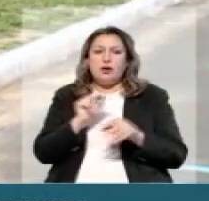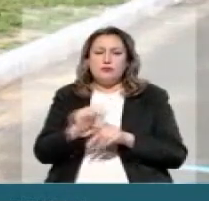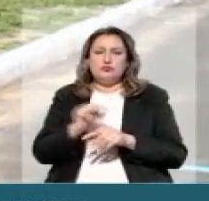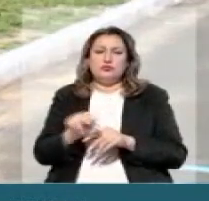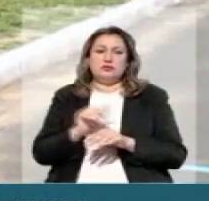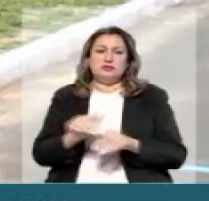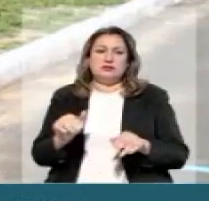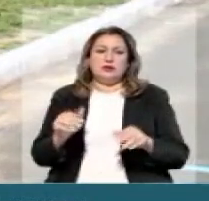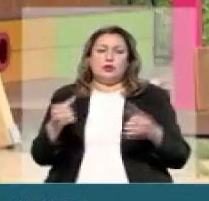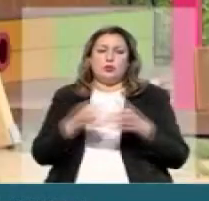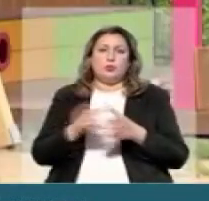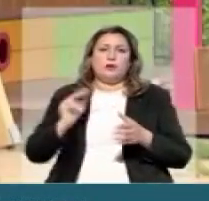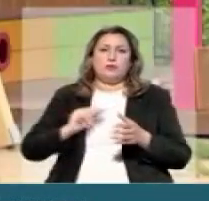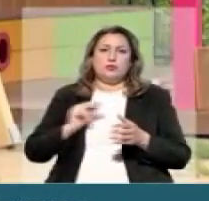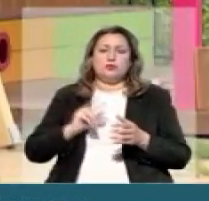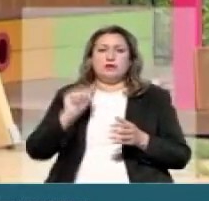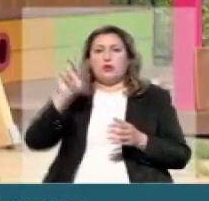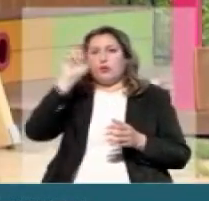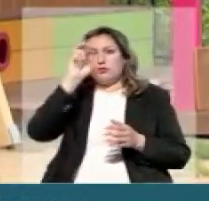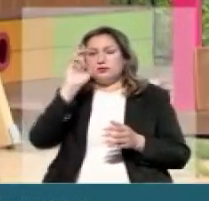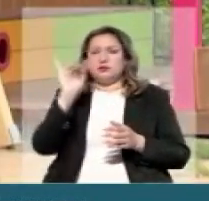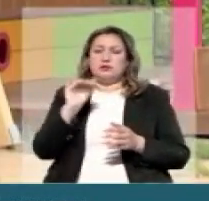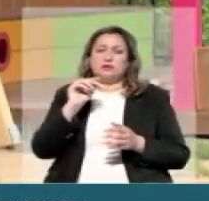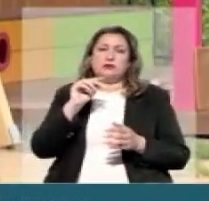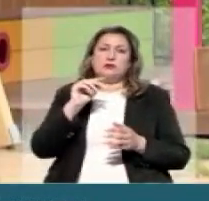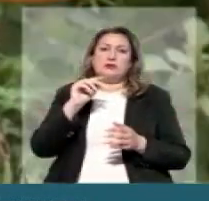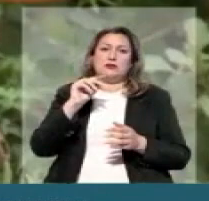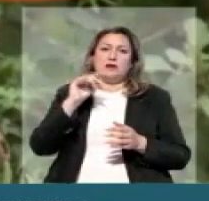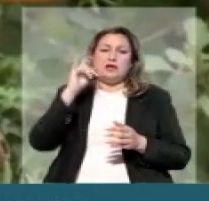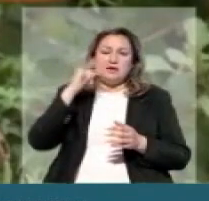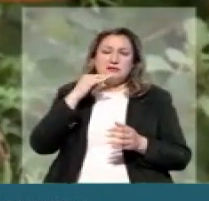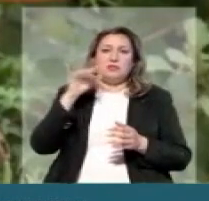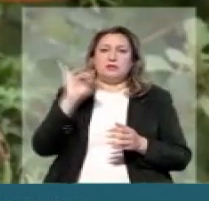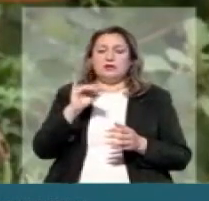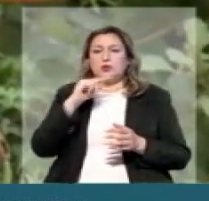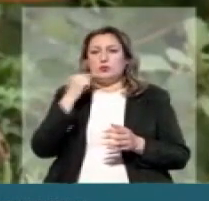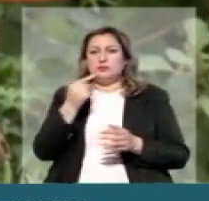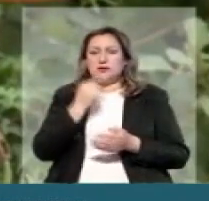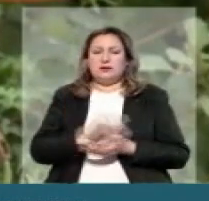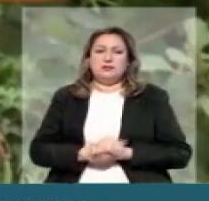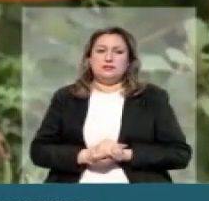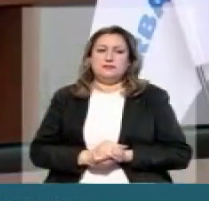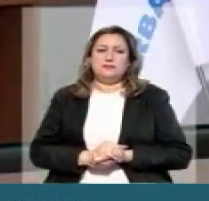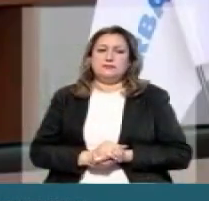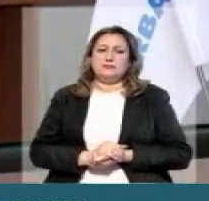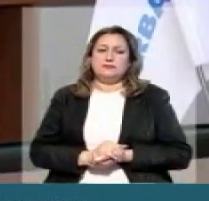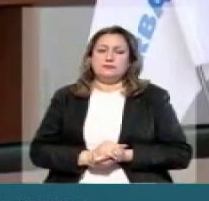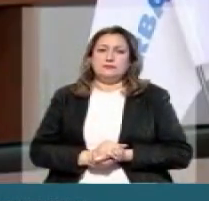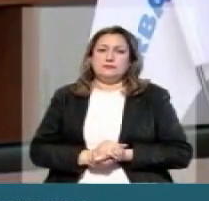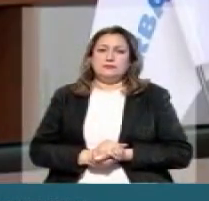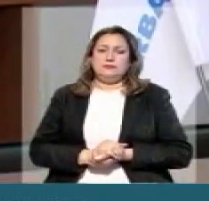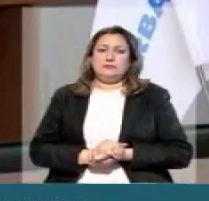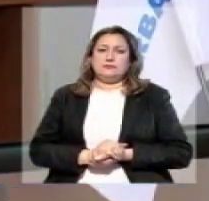оның 200-і мемлекеттік тапсырмамен. Сондай-ақ балабақшаның ашылуы 50 адамды тұрақты жұмыс орнымен қамтиды. При выборе,